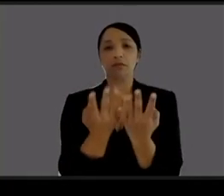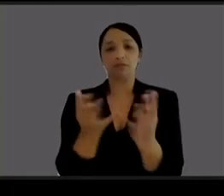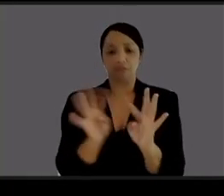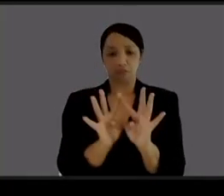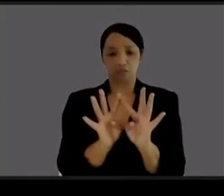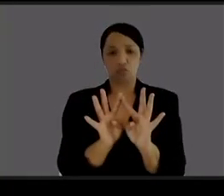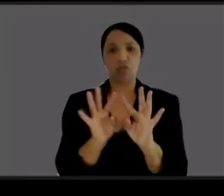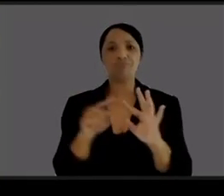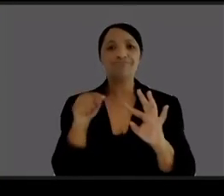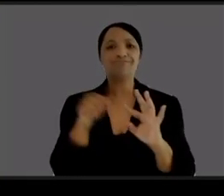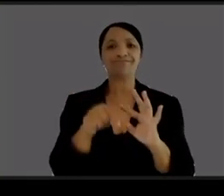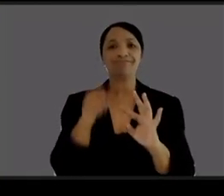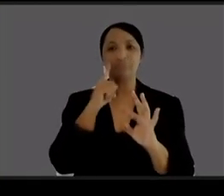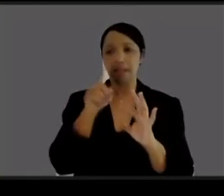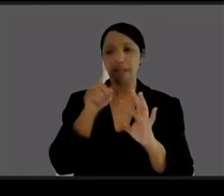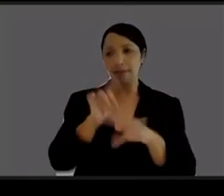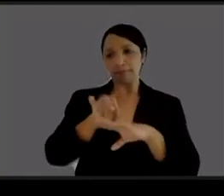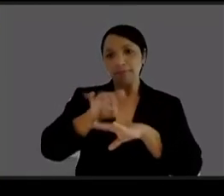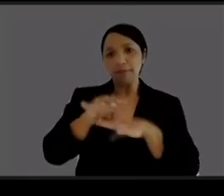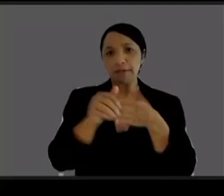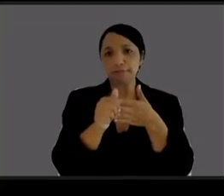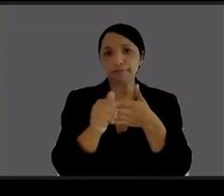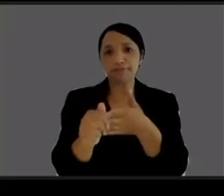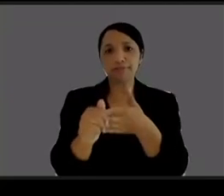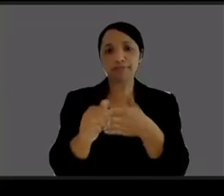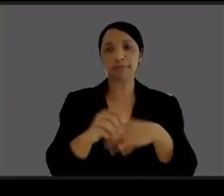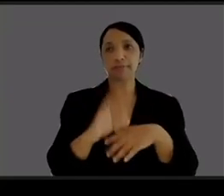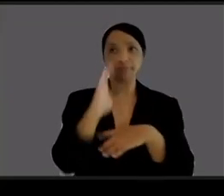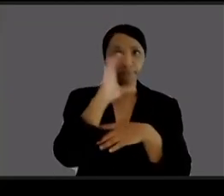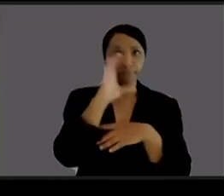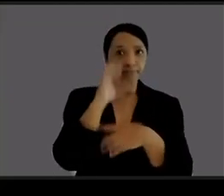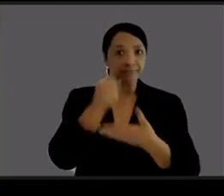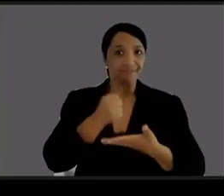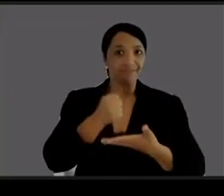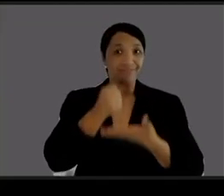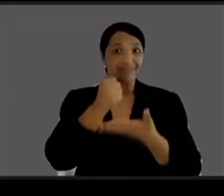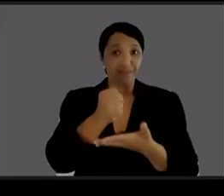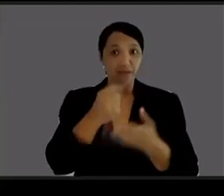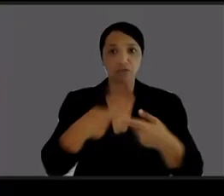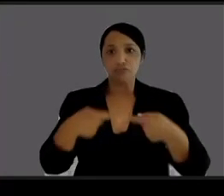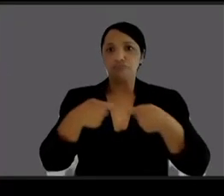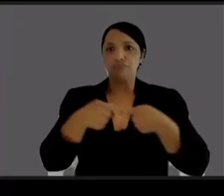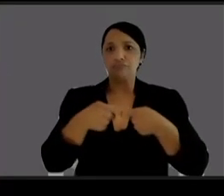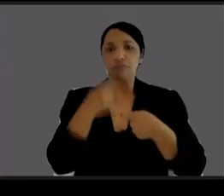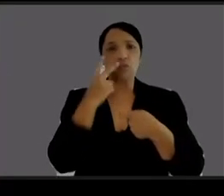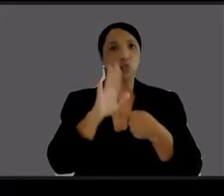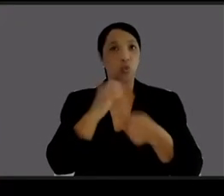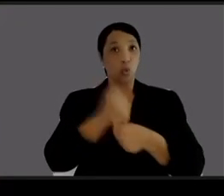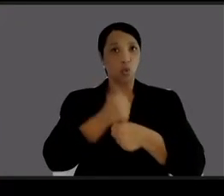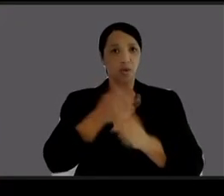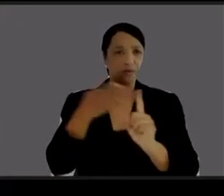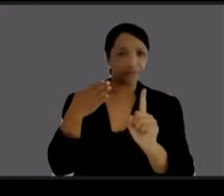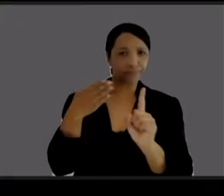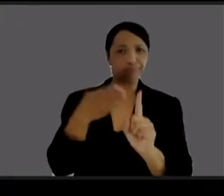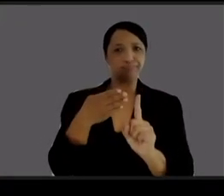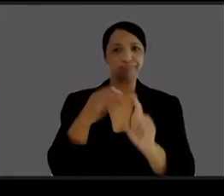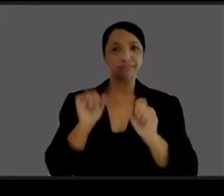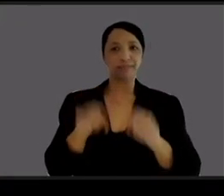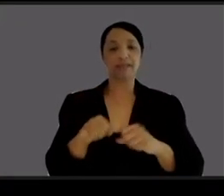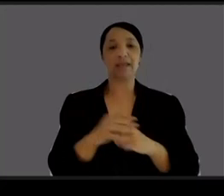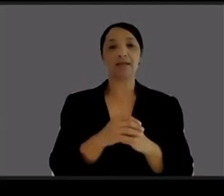انشاتها ا انشاها منتدى حكمه الانترنت الى توفير التوجيه الاستراتيجي ودعم التمويل المستقر